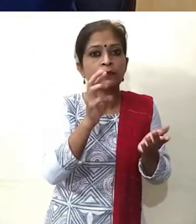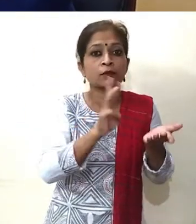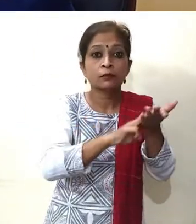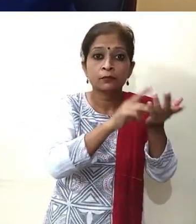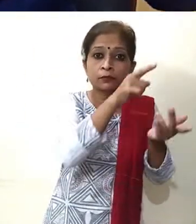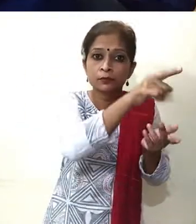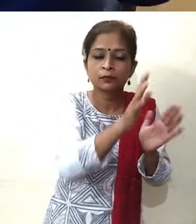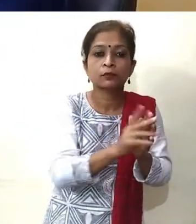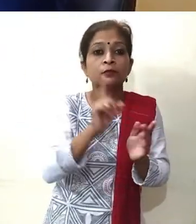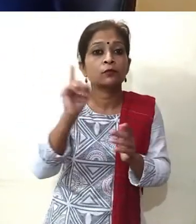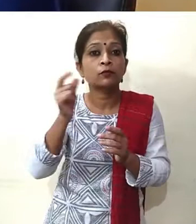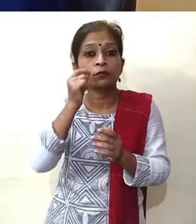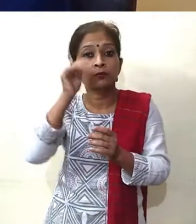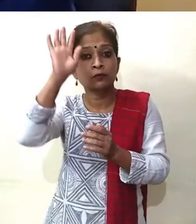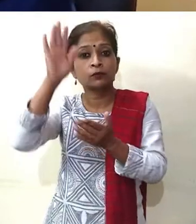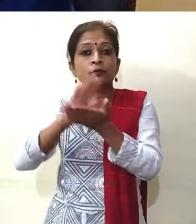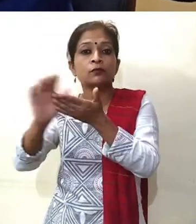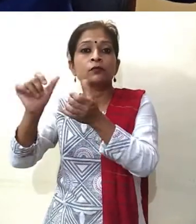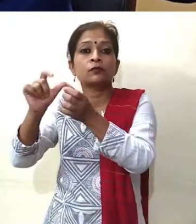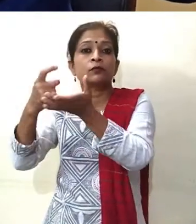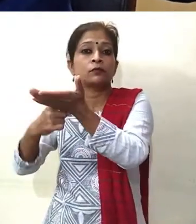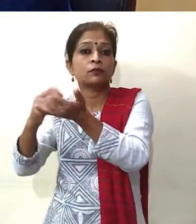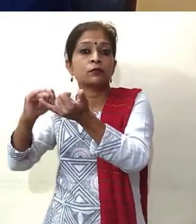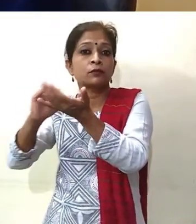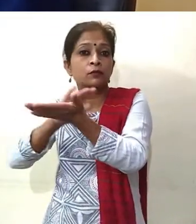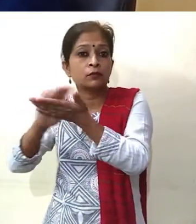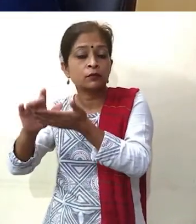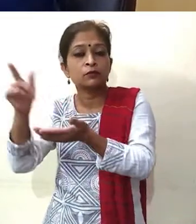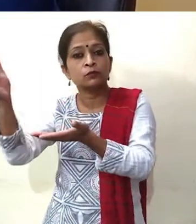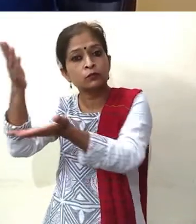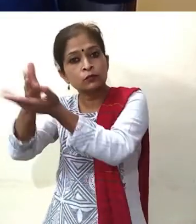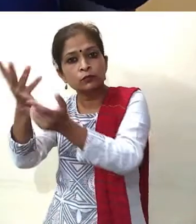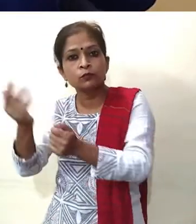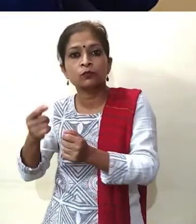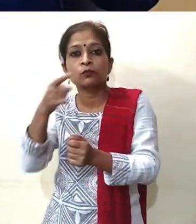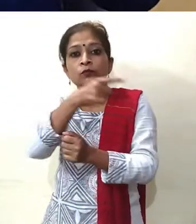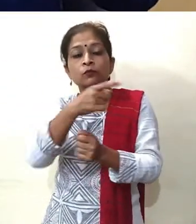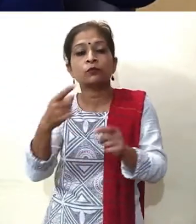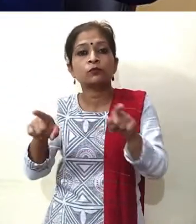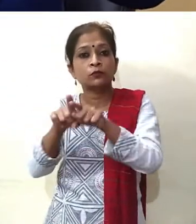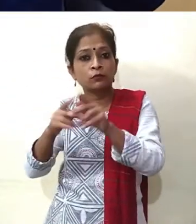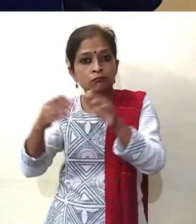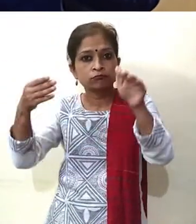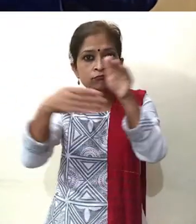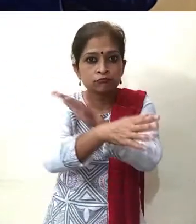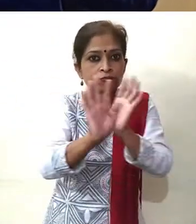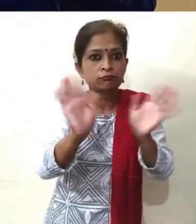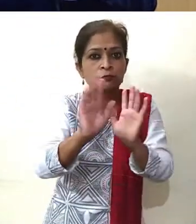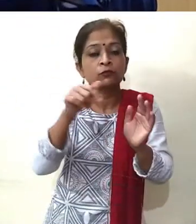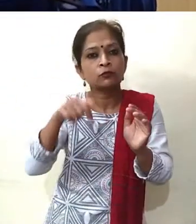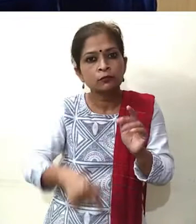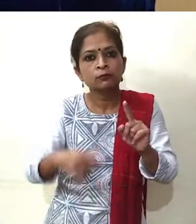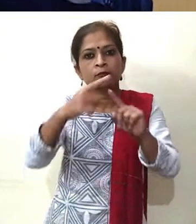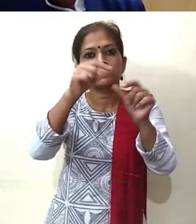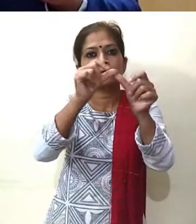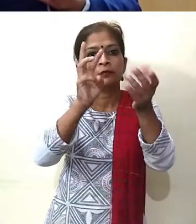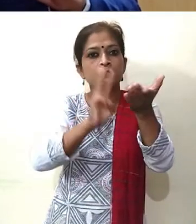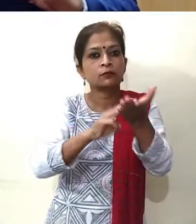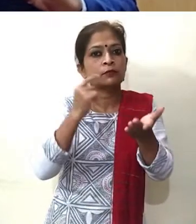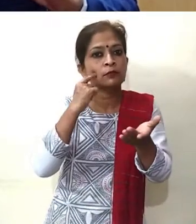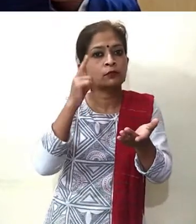था और तमिलनाडु के उस क्षेत्र में वो नहीं आ पाए थे। इसलिए तमिल भाषा जो थी वो जैसी